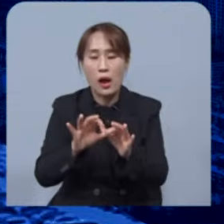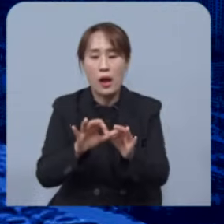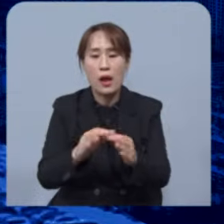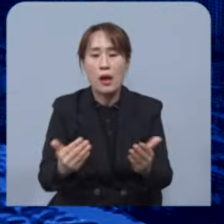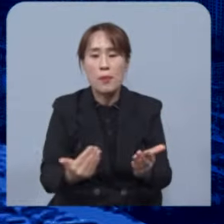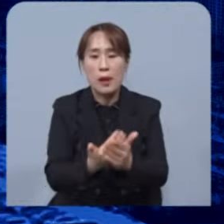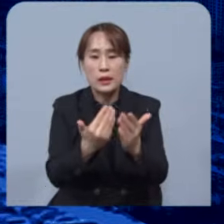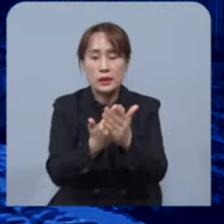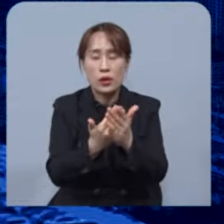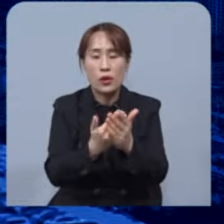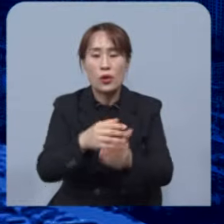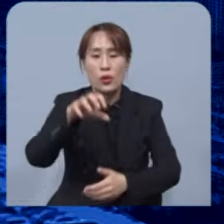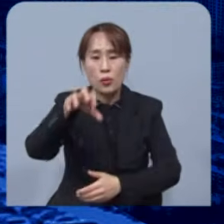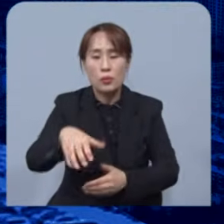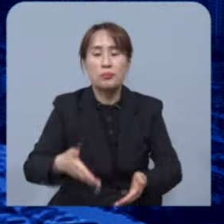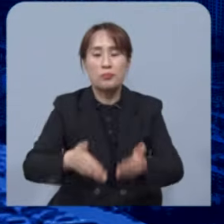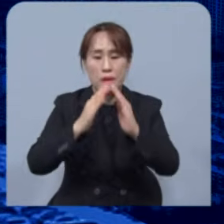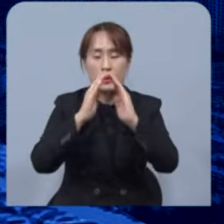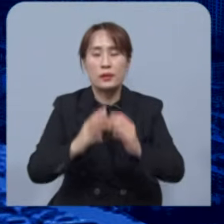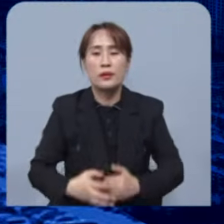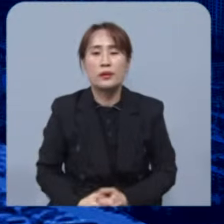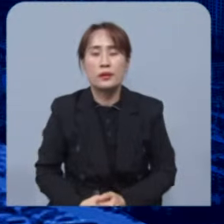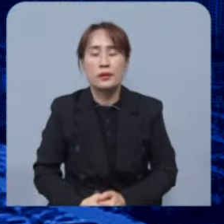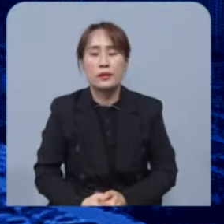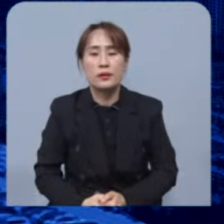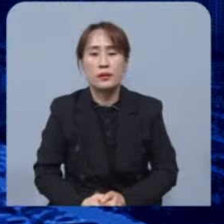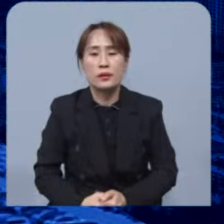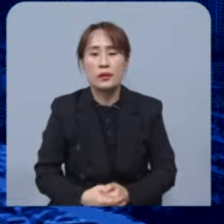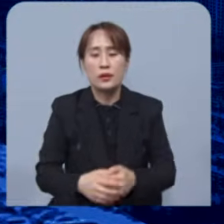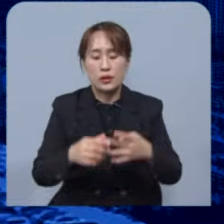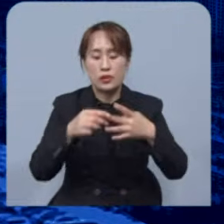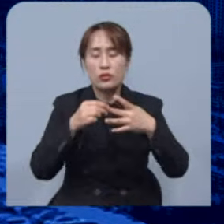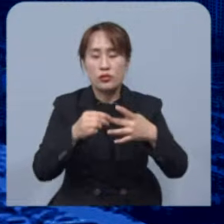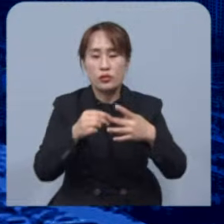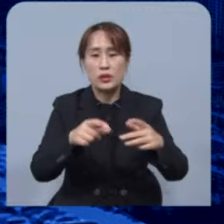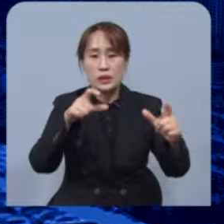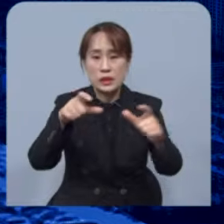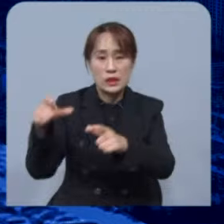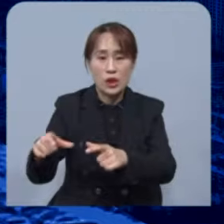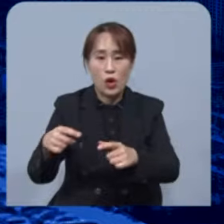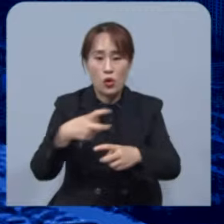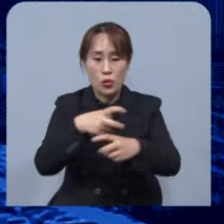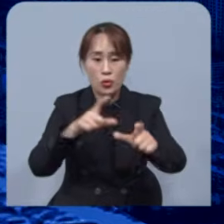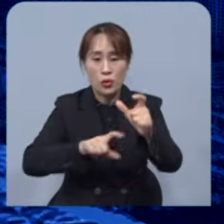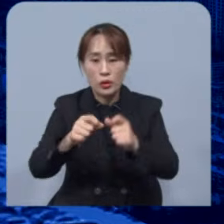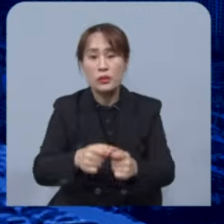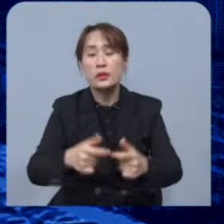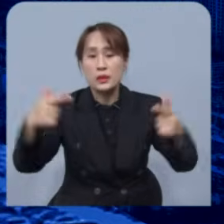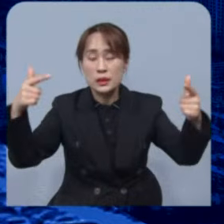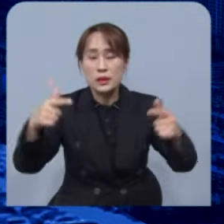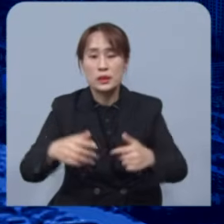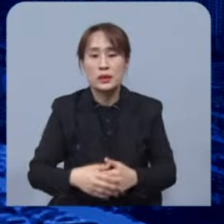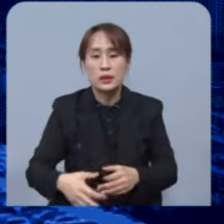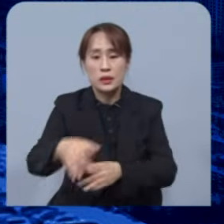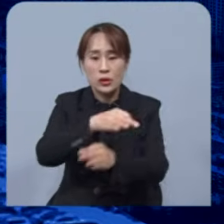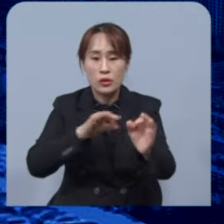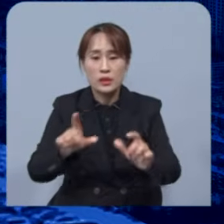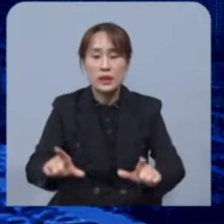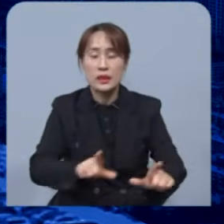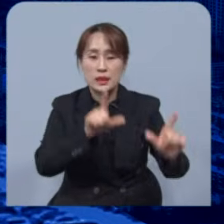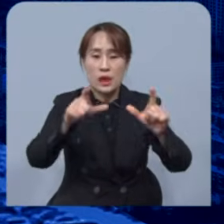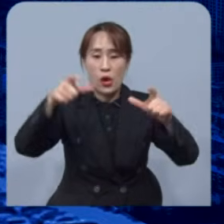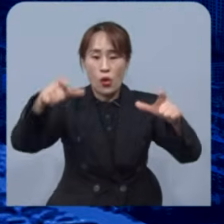성장 거점을 조성하겠습니다. 둘째, 지역 간 교통망을 확충하여 경제